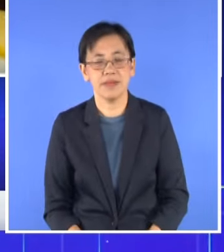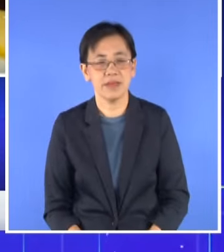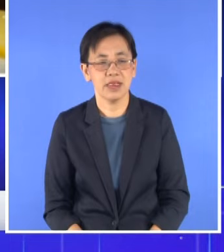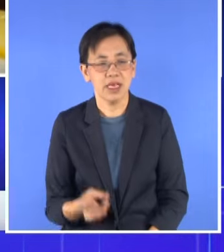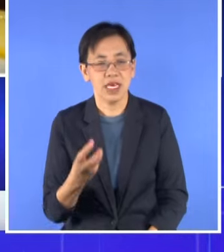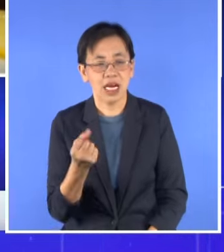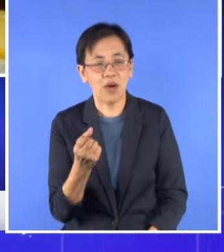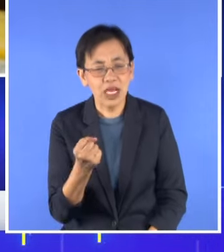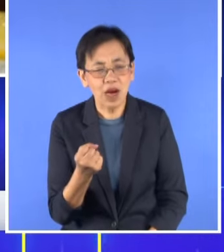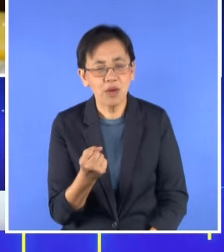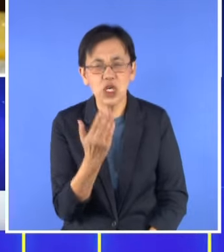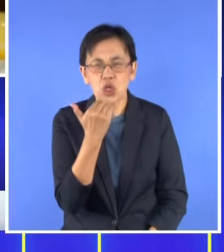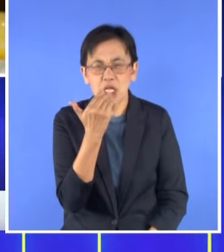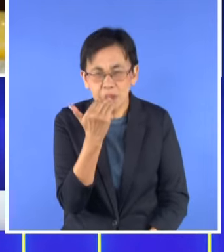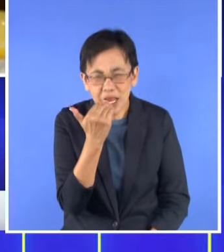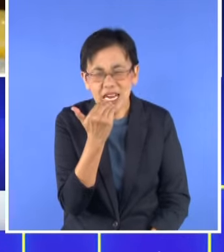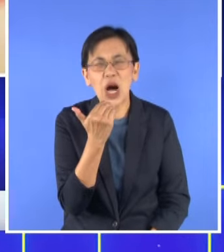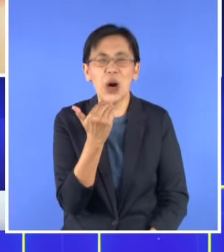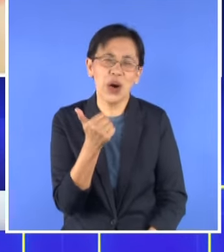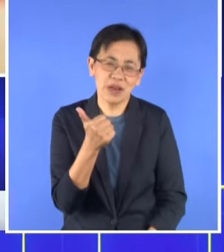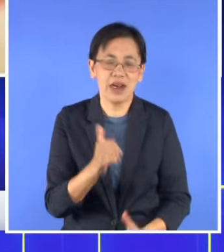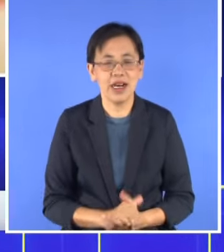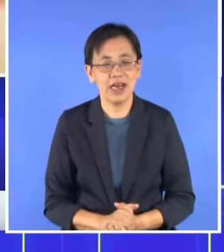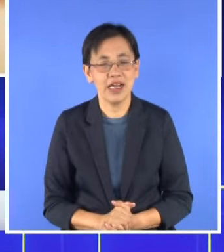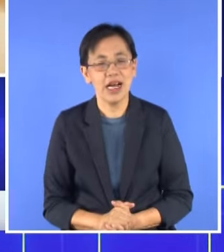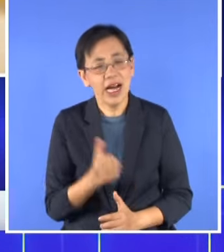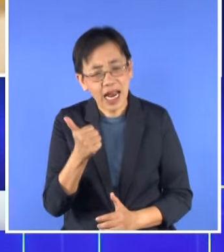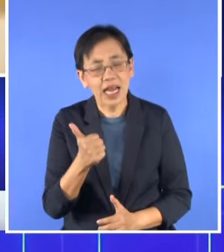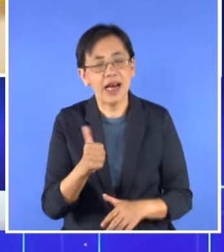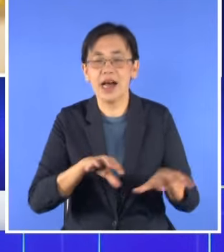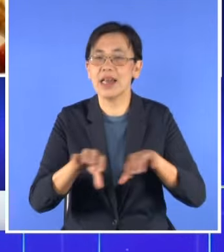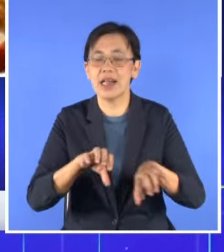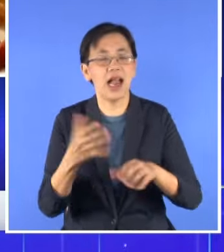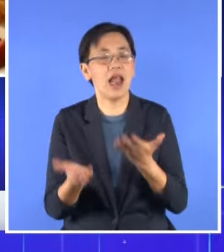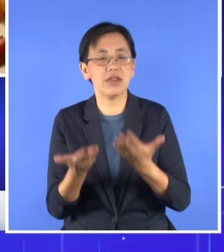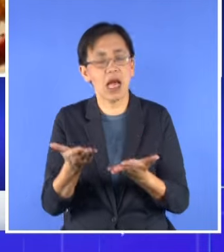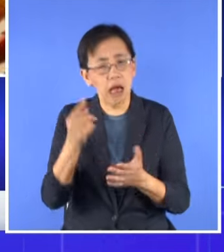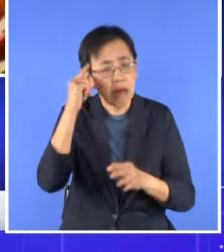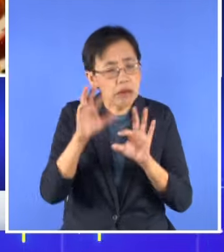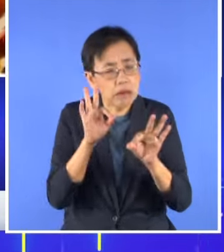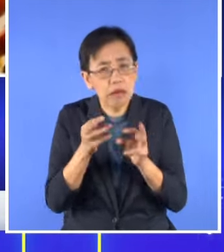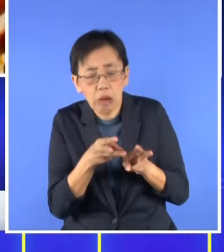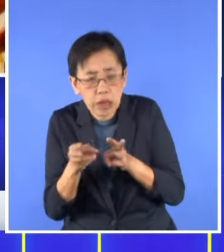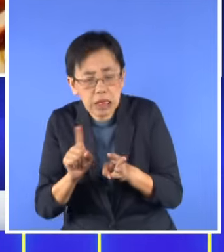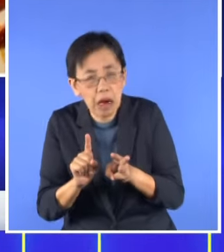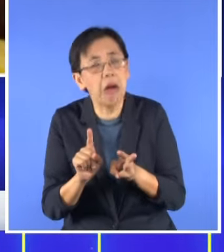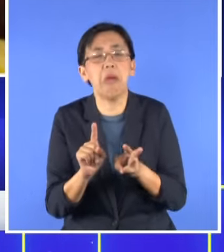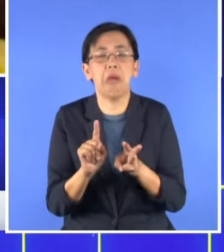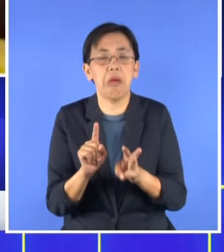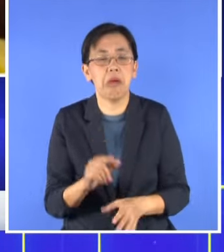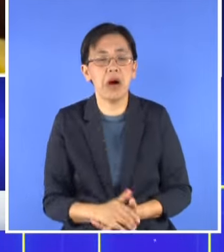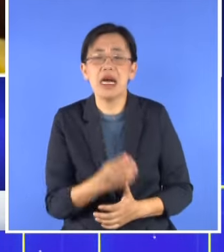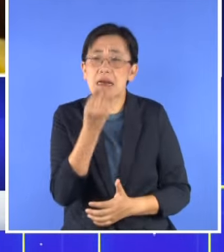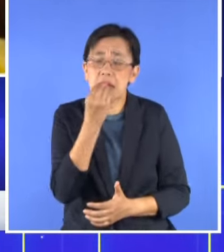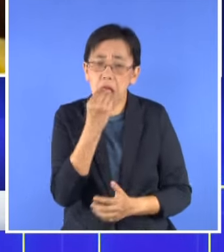น้ำพริกแมงดาไม่มีเหรอ ก็ได้นะเอามาจัดตกแต่งให้เป็นไฟน์ไดนิ่งแต่ว่าอยู่ที่ว่าเชฟได้คัดเลือกเมนูนี้มาหรือเปล่ามันเข้ากับเมนูอื่น